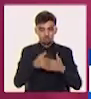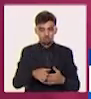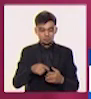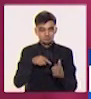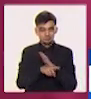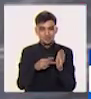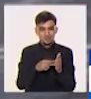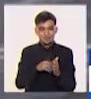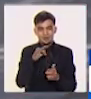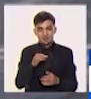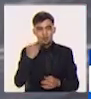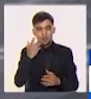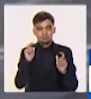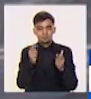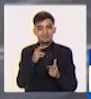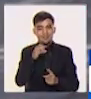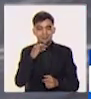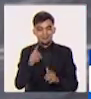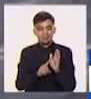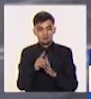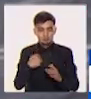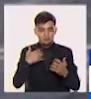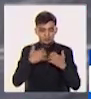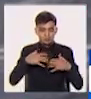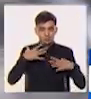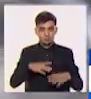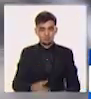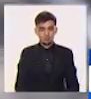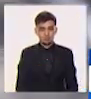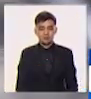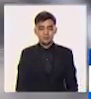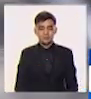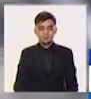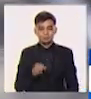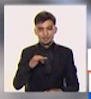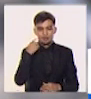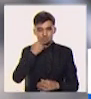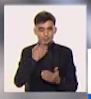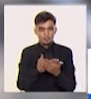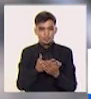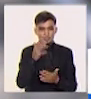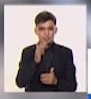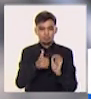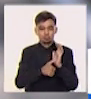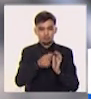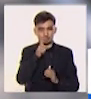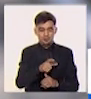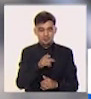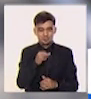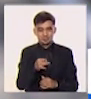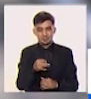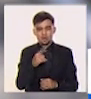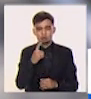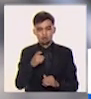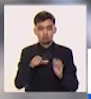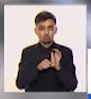дейді. Ал ел карантинде жатқан айлар әлі саналмаған да. Жеке тұлға бойынша 5600 абонент 106